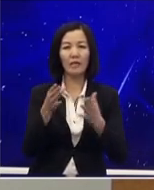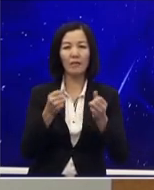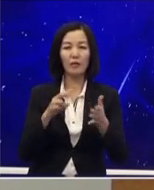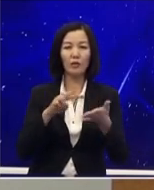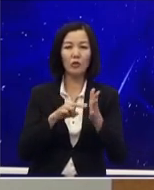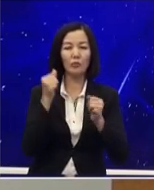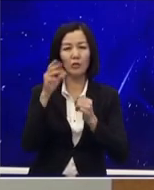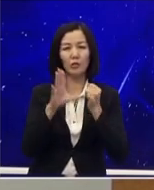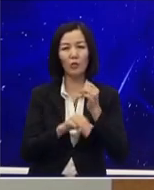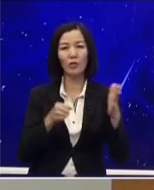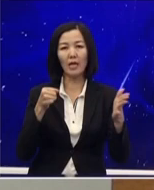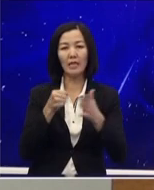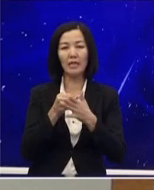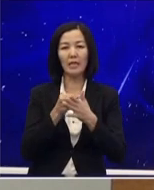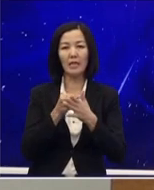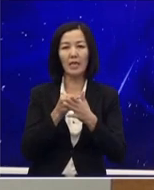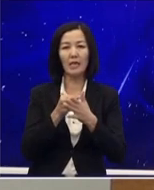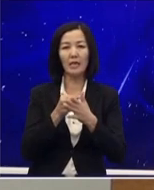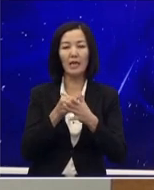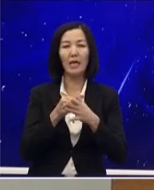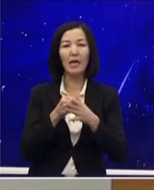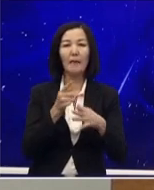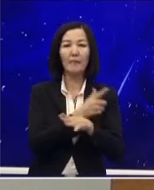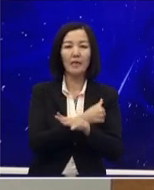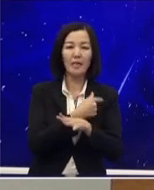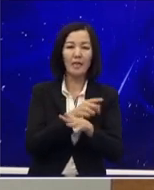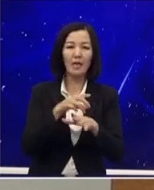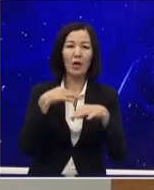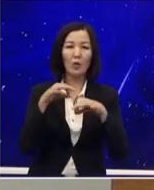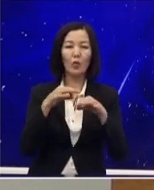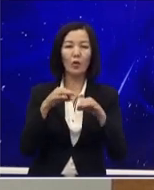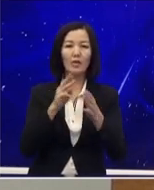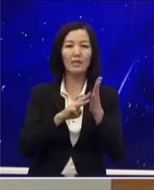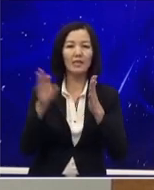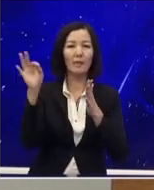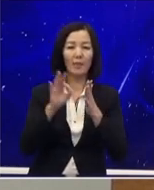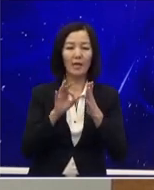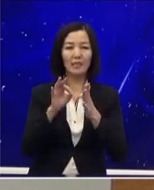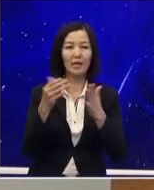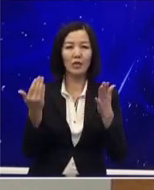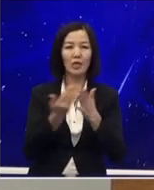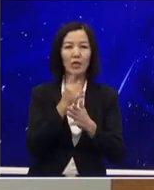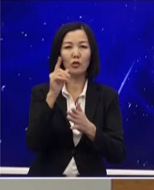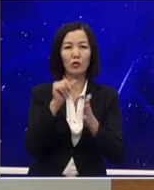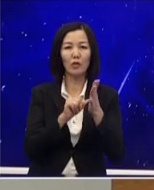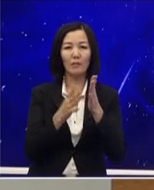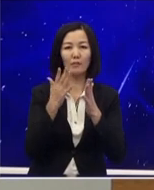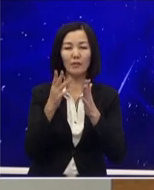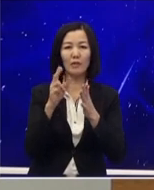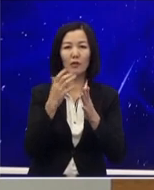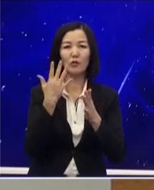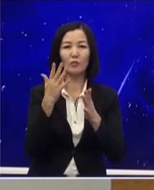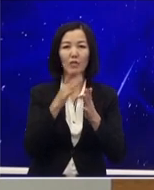жыл соңына дейін облыстың санитарлық көліктері 80%-ға жаңарады. Жедел жәрдем бригадаларының саны 165-тен 205-ке